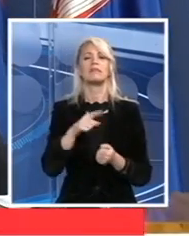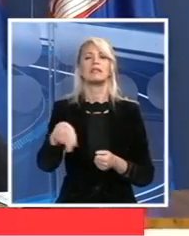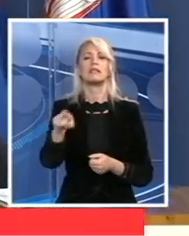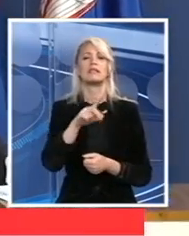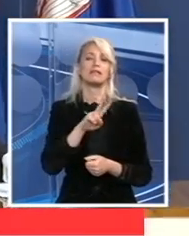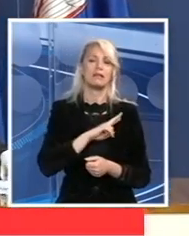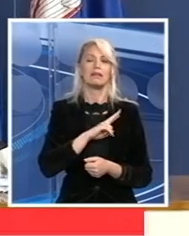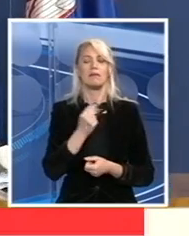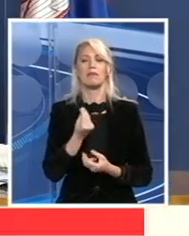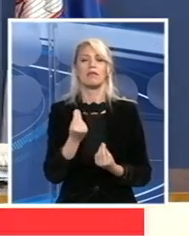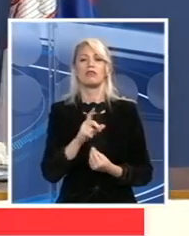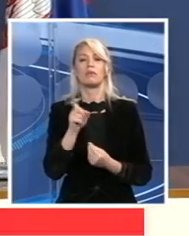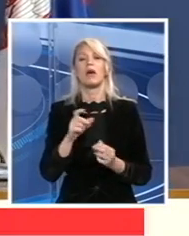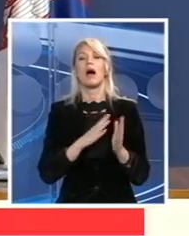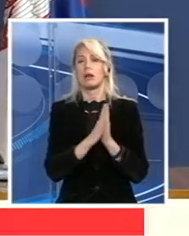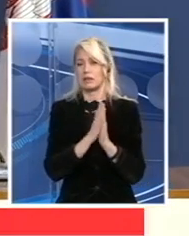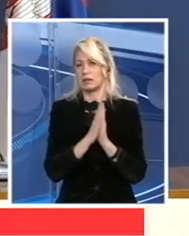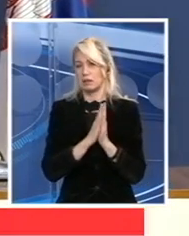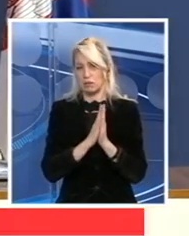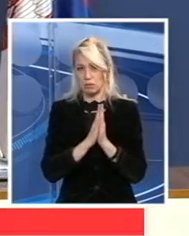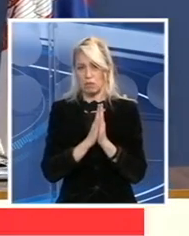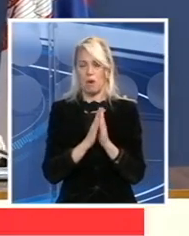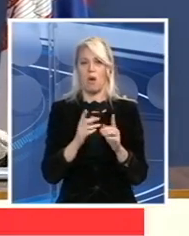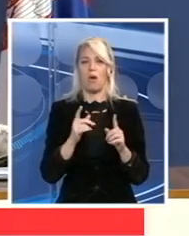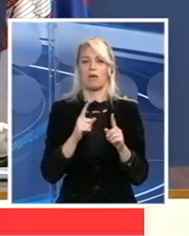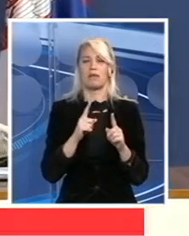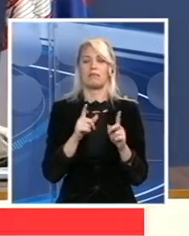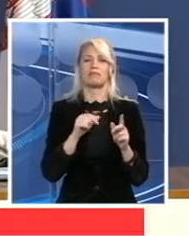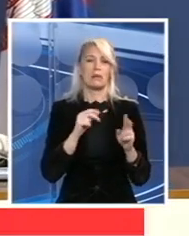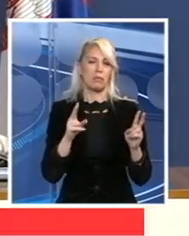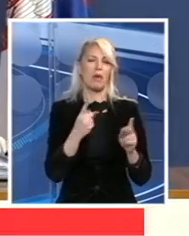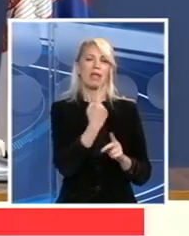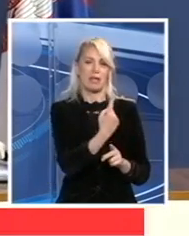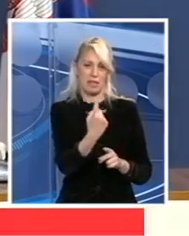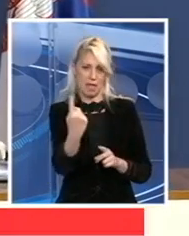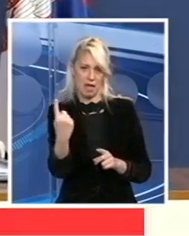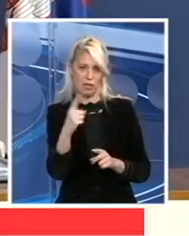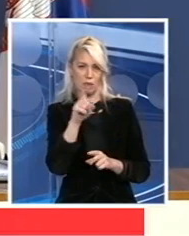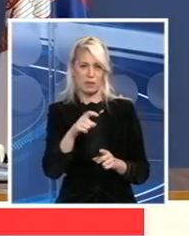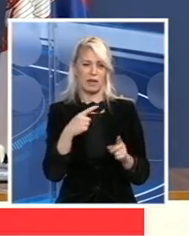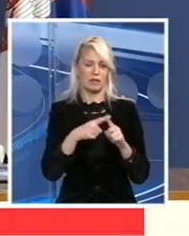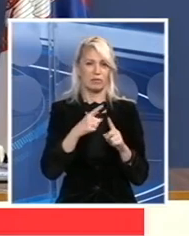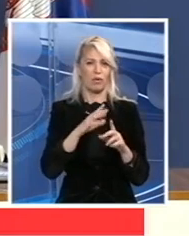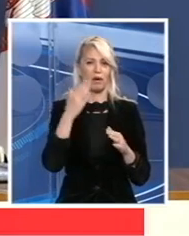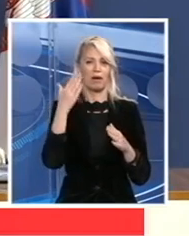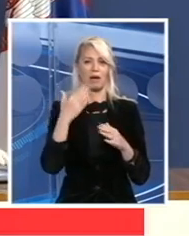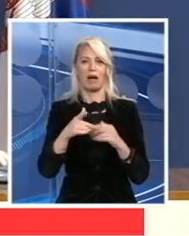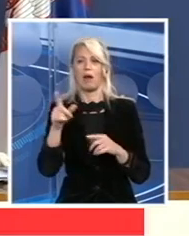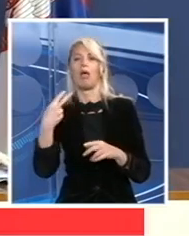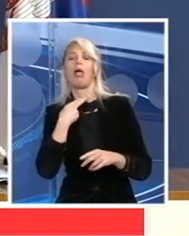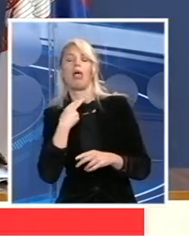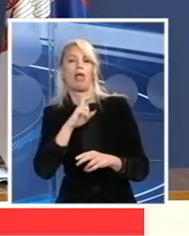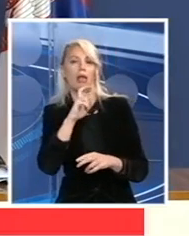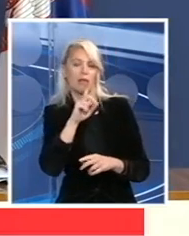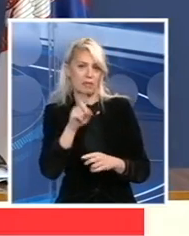molim ako možemo da biste svi bili u mogućnosti sa po jedno pitanje. Počinjemo od koleginice Mine iz